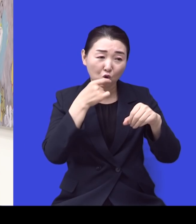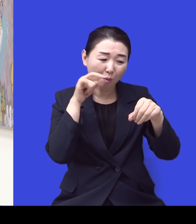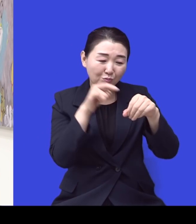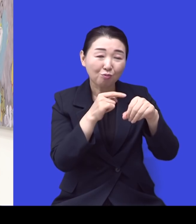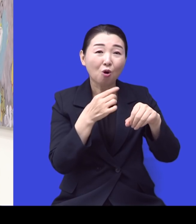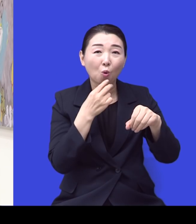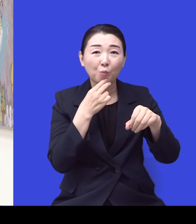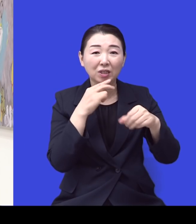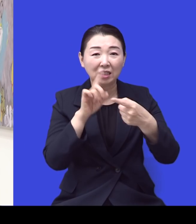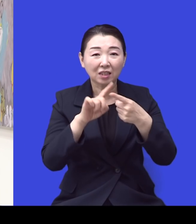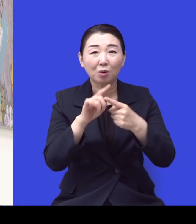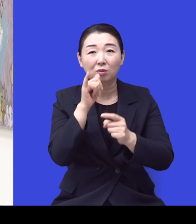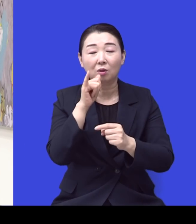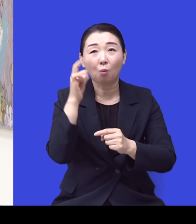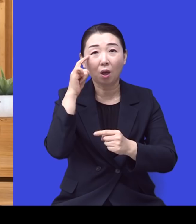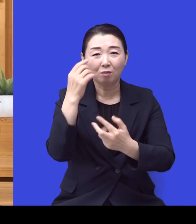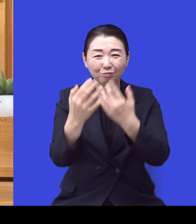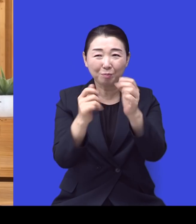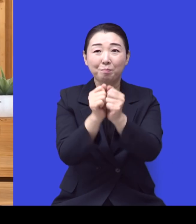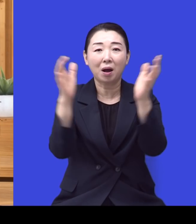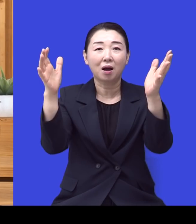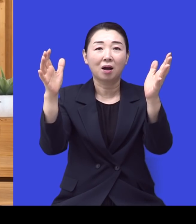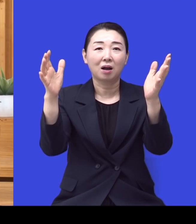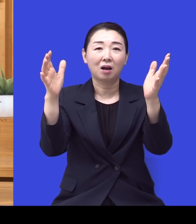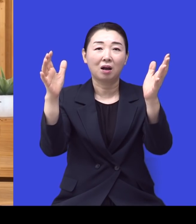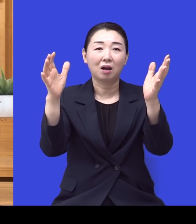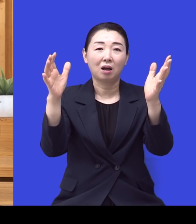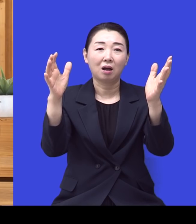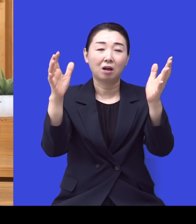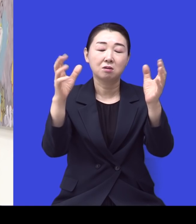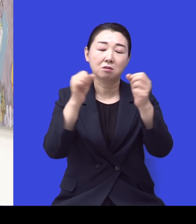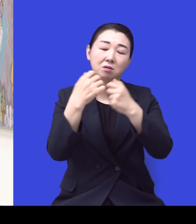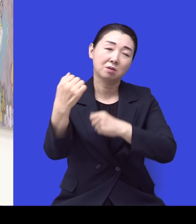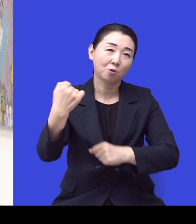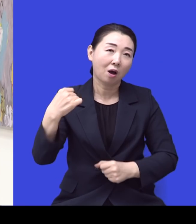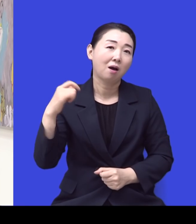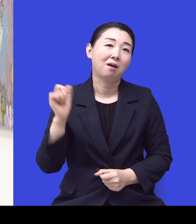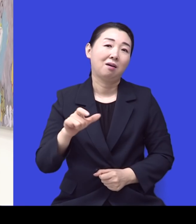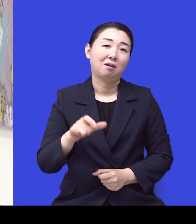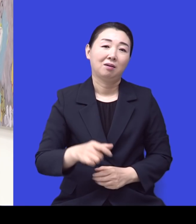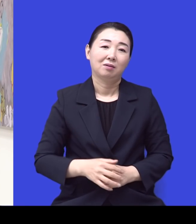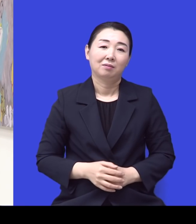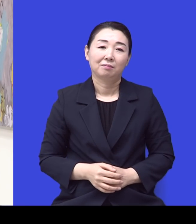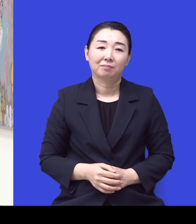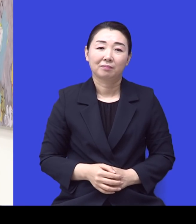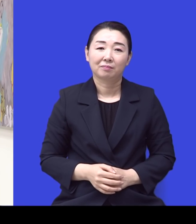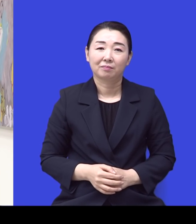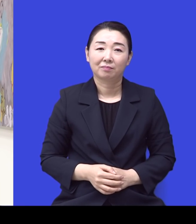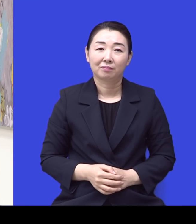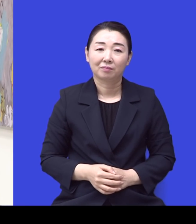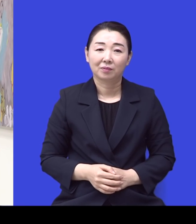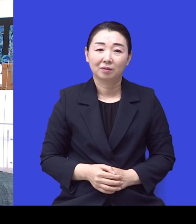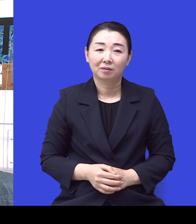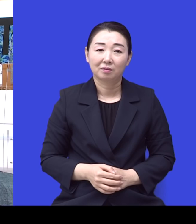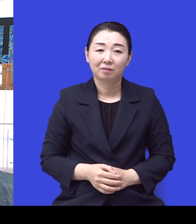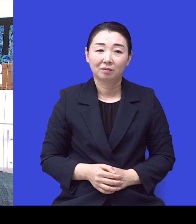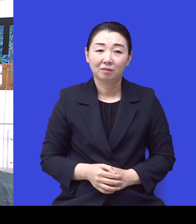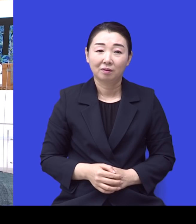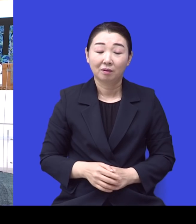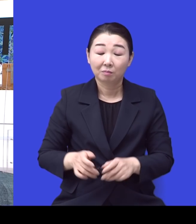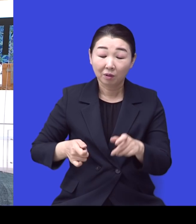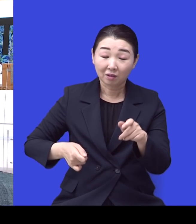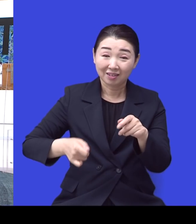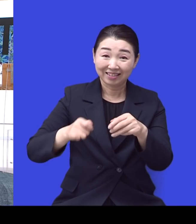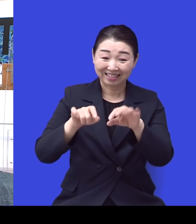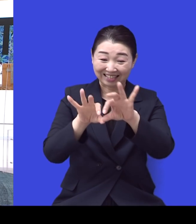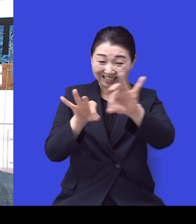네, 이게 이제 불에 소각되면서 터졌는데 그 화력이 엄청나더라고요. 예. 근데 제가 순간적으로 이제 이걸 긴